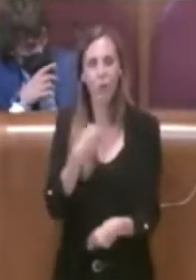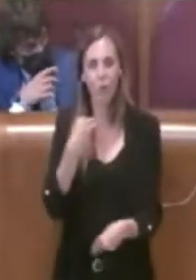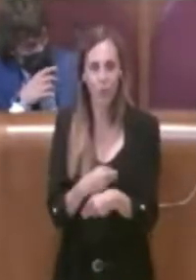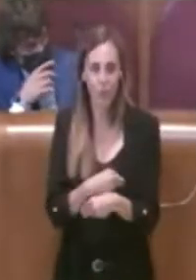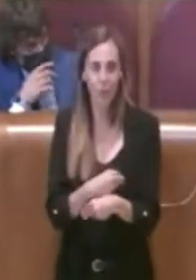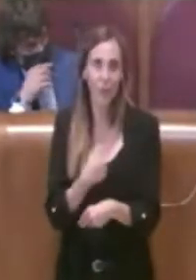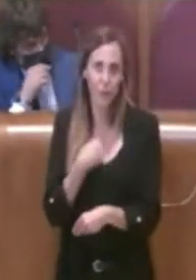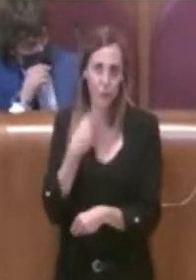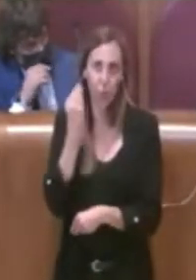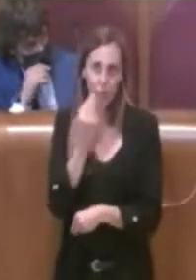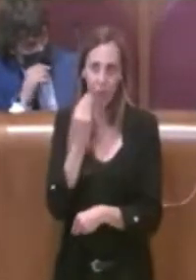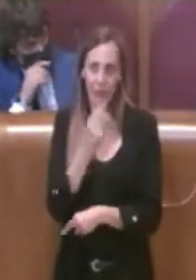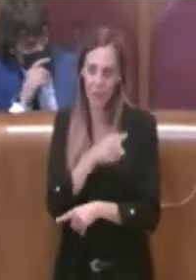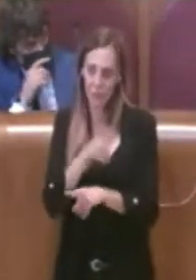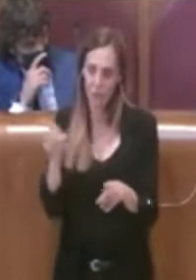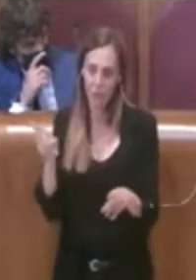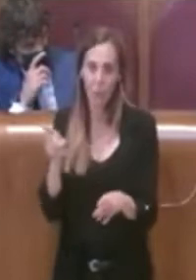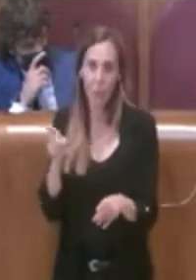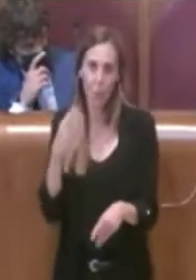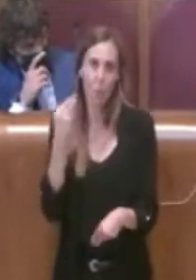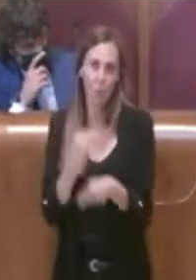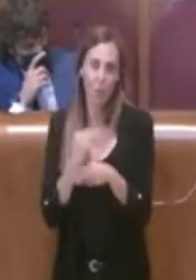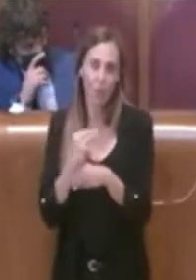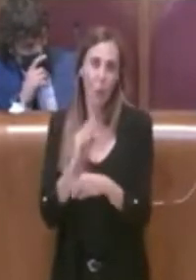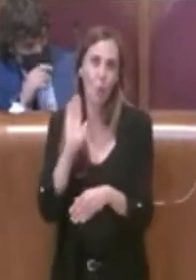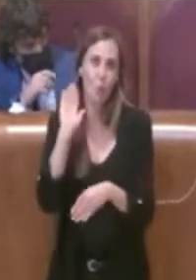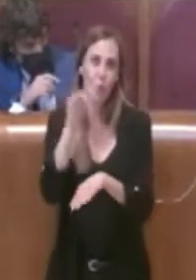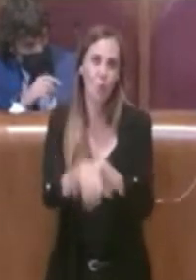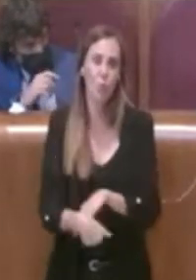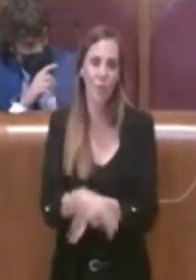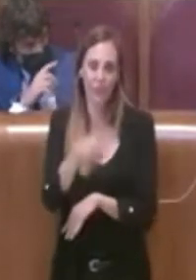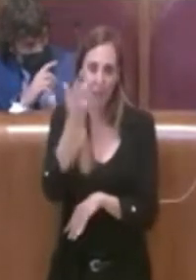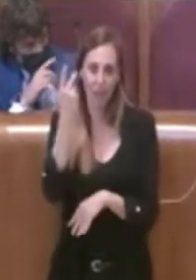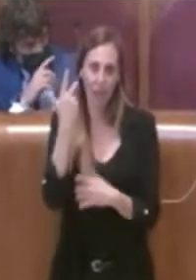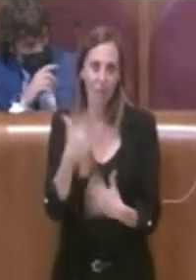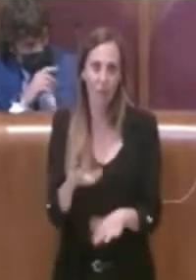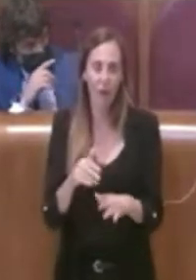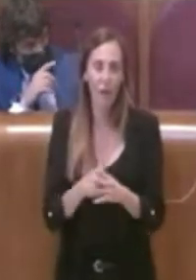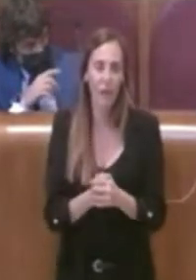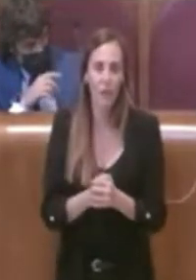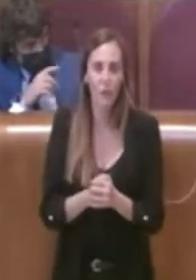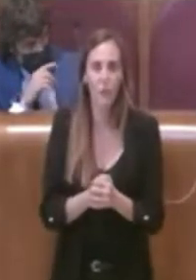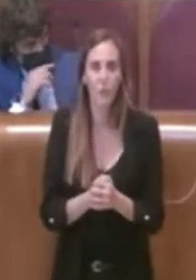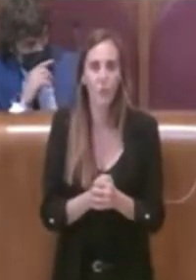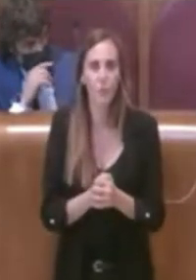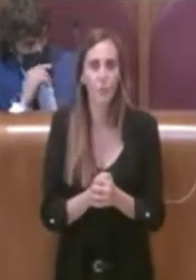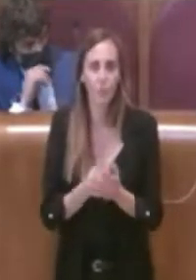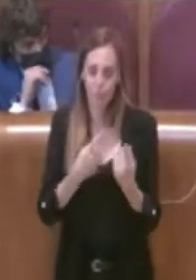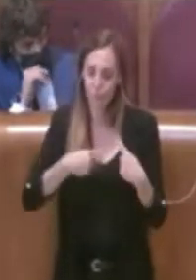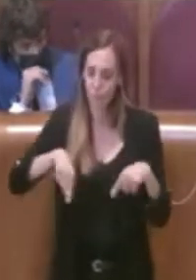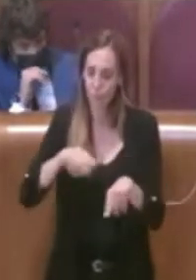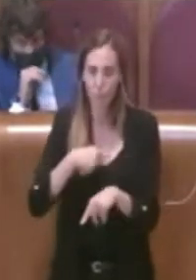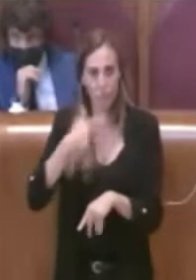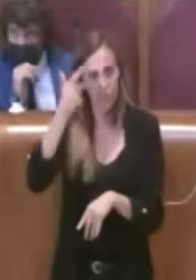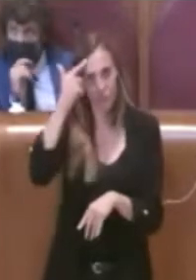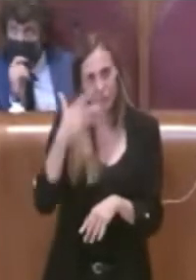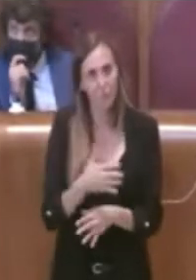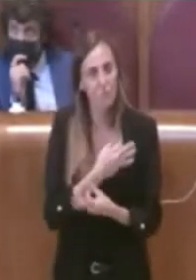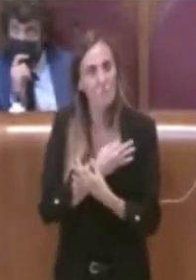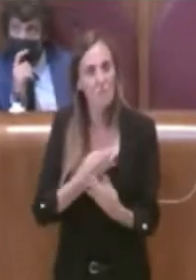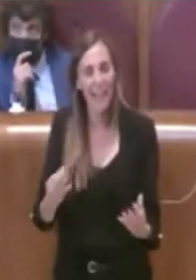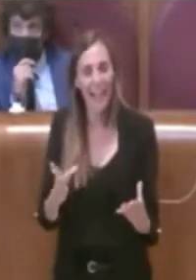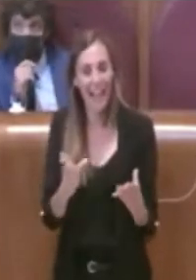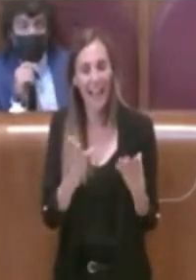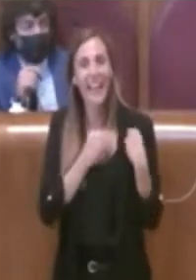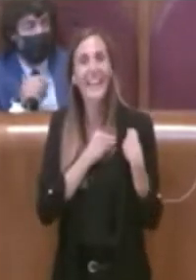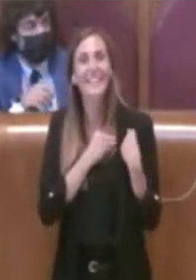ridicolo la bianca è superato e sappiamo tutti le